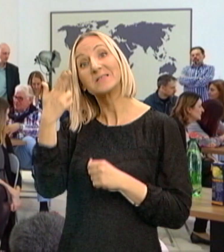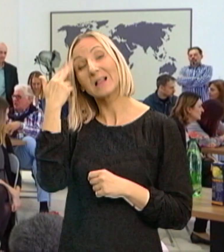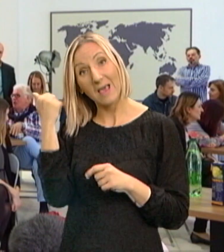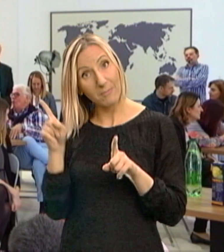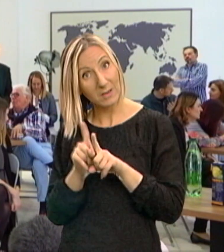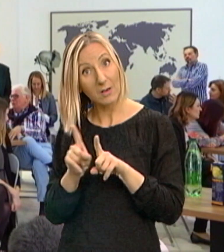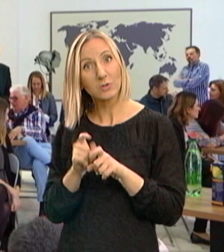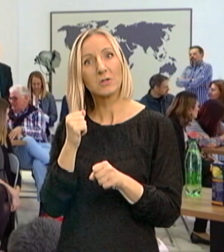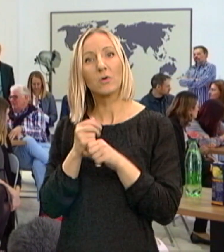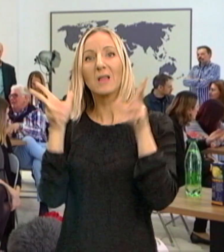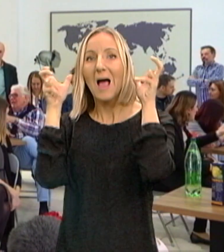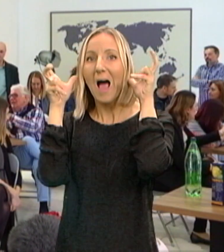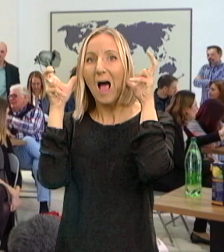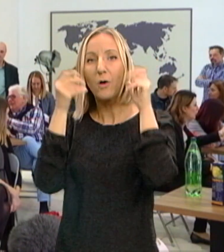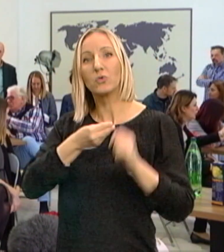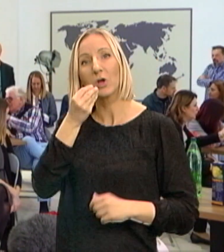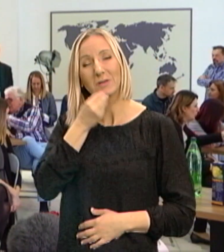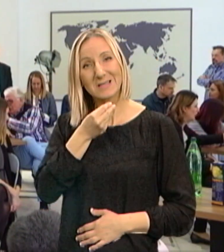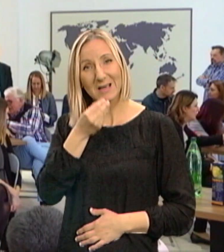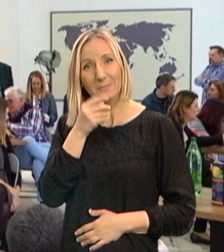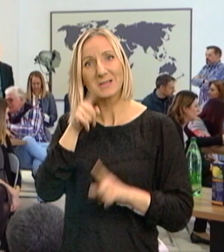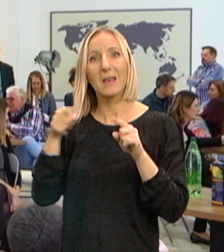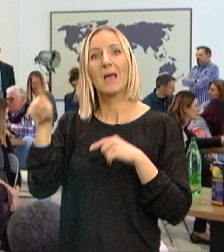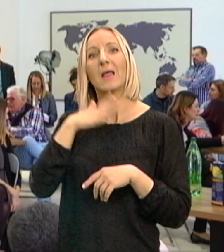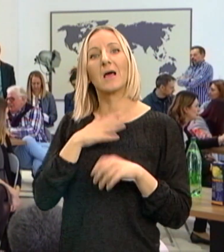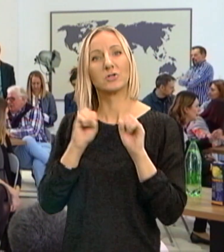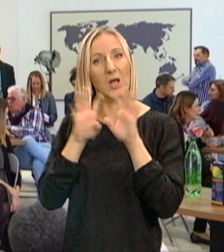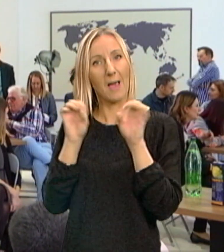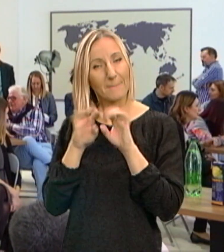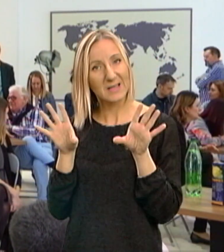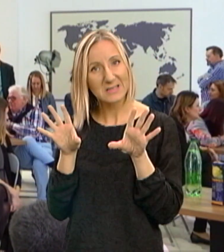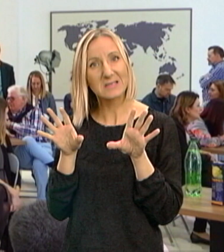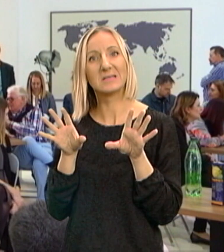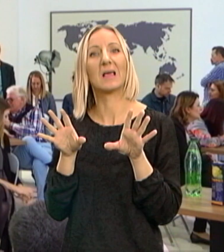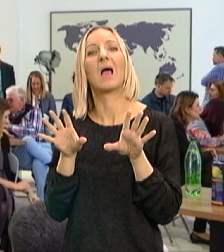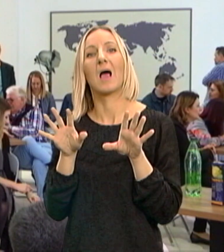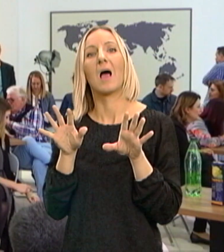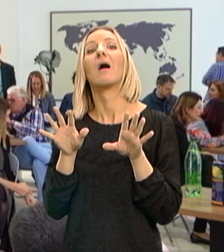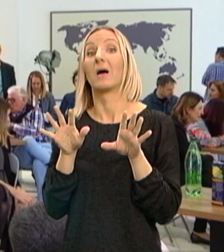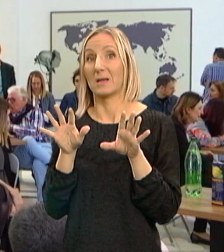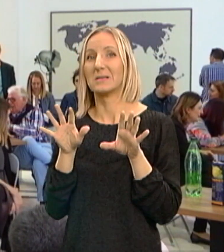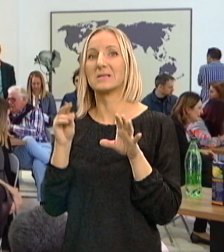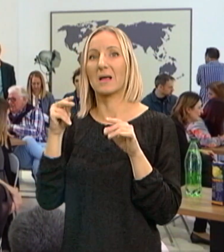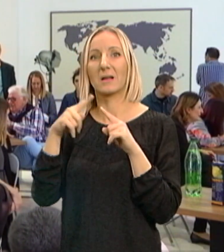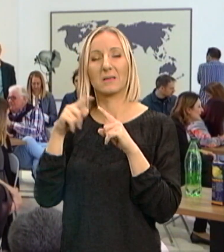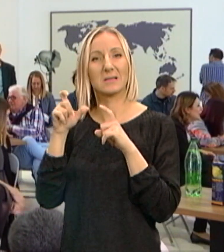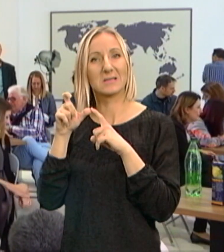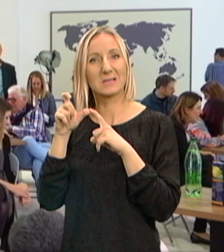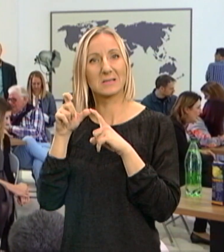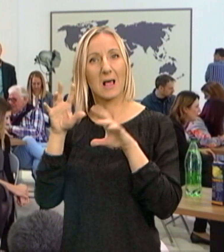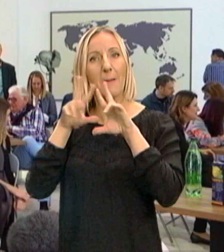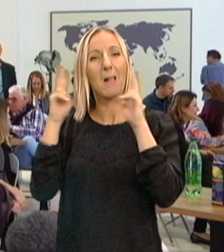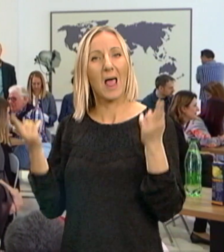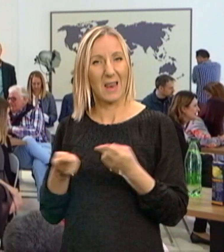se uradi audiodeskripcija nekih naših emisija za, pre svega za RTS Planetu. Trenutno